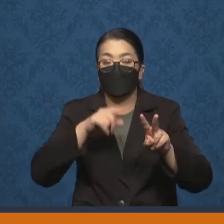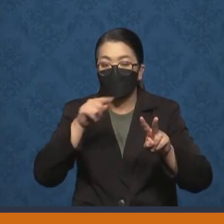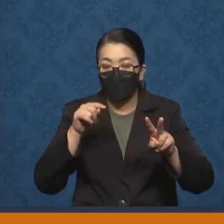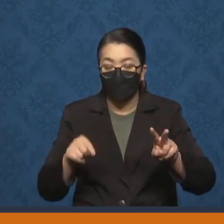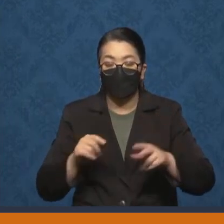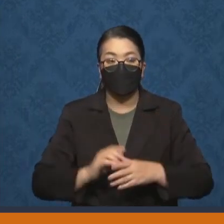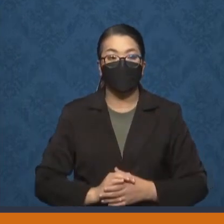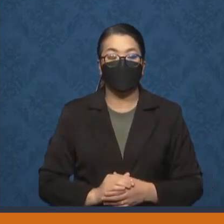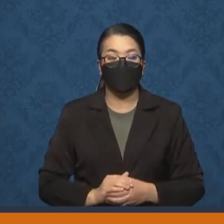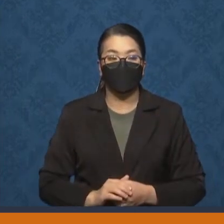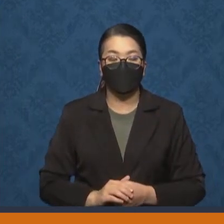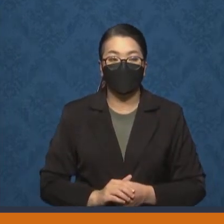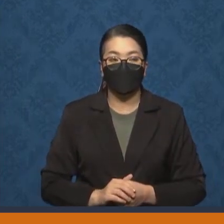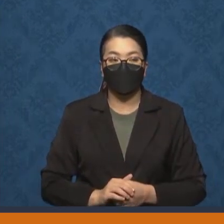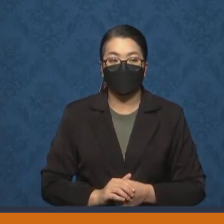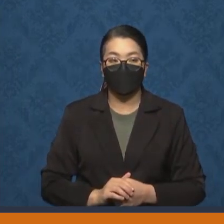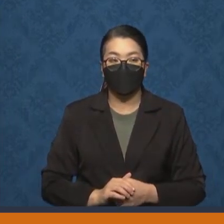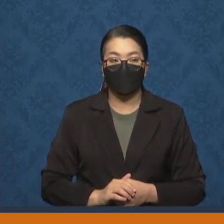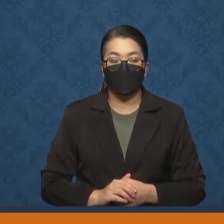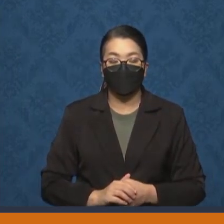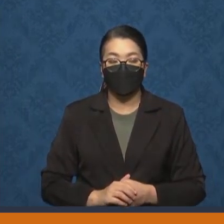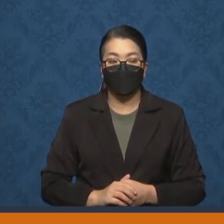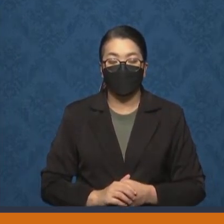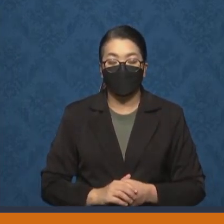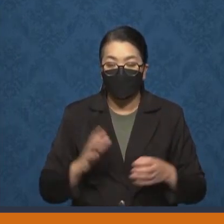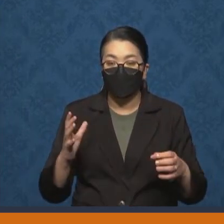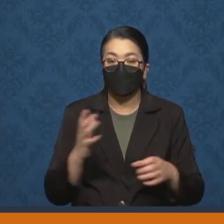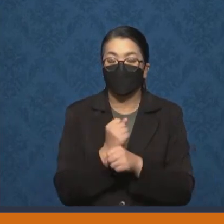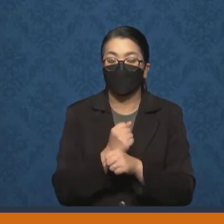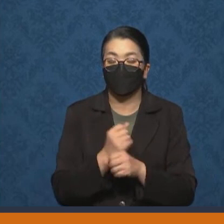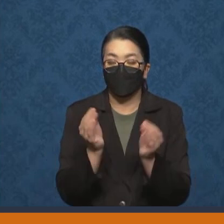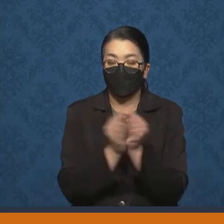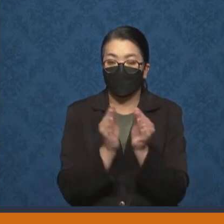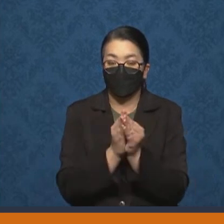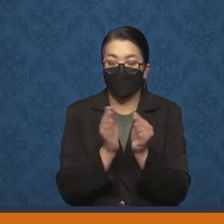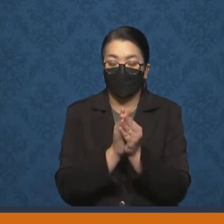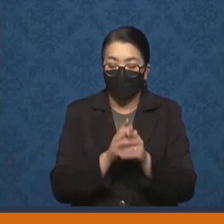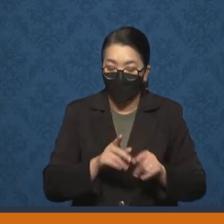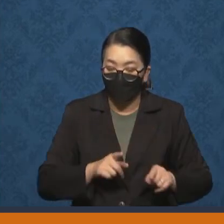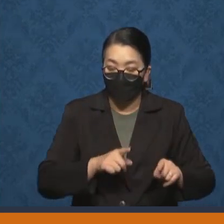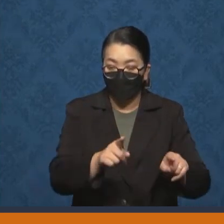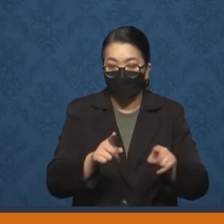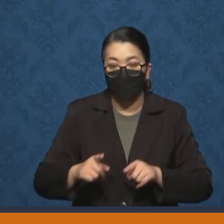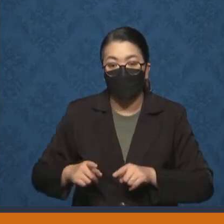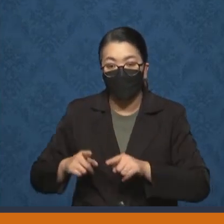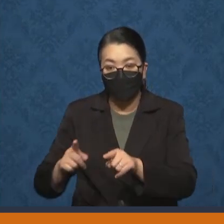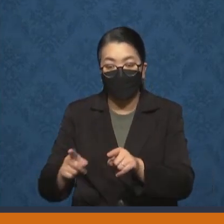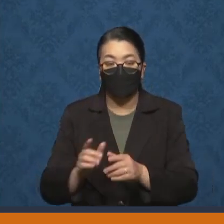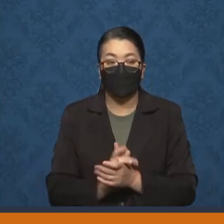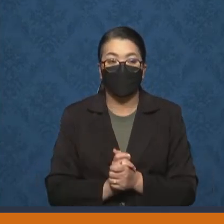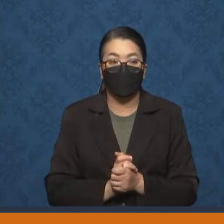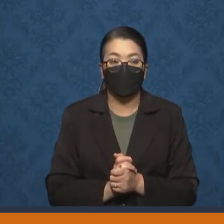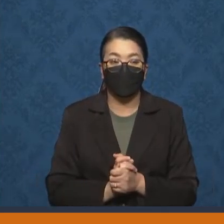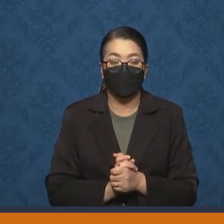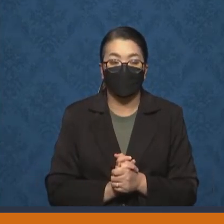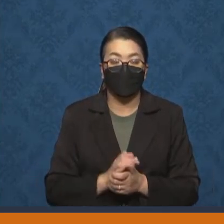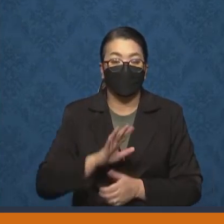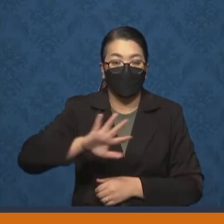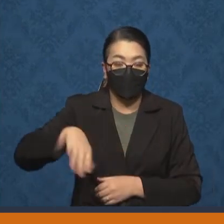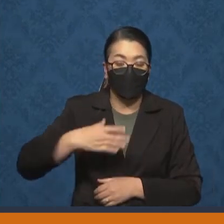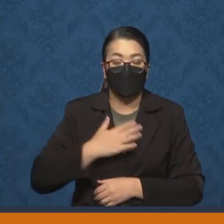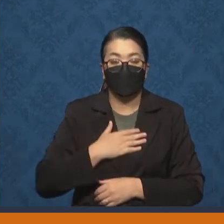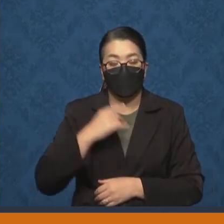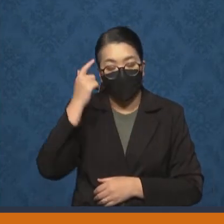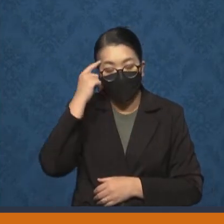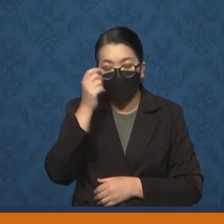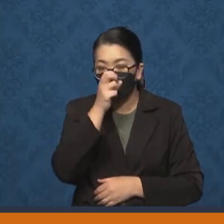ดไปครับจากผลลัพธ์ผลคะแนนเสียงของการเลือกตั้งเดียวกันเมื่อสักครู่นะครับผมได้